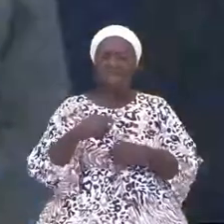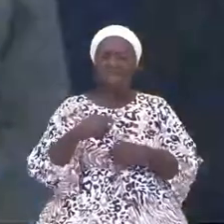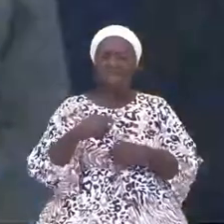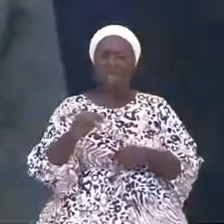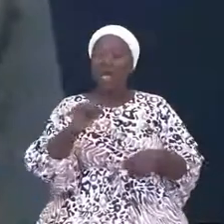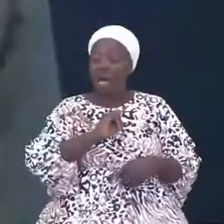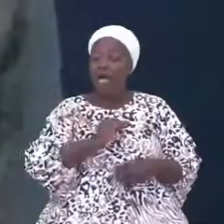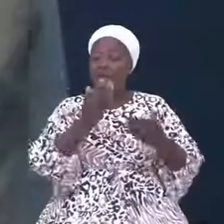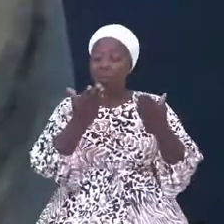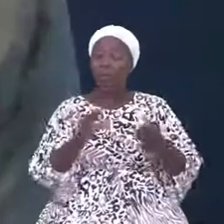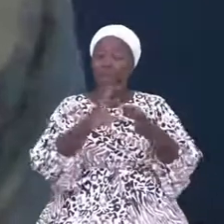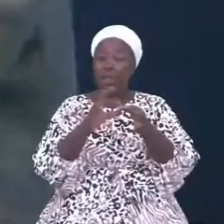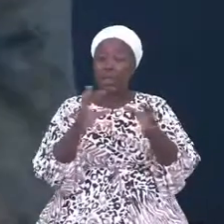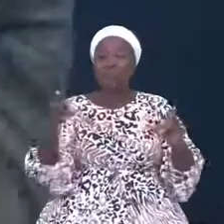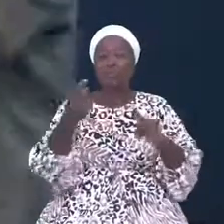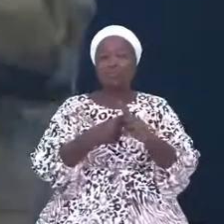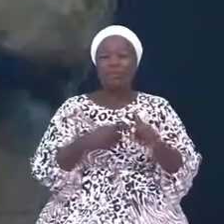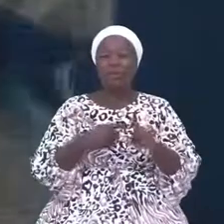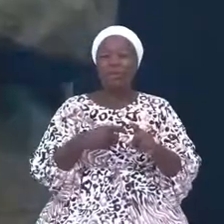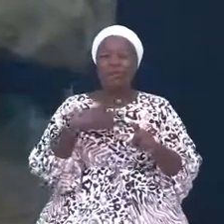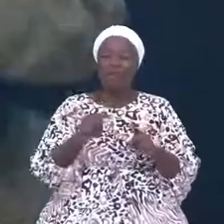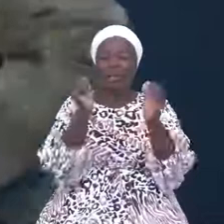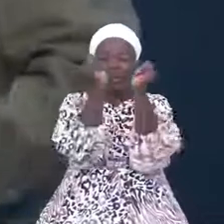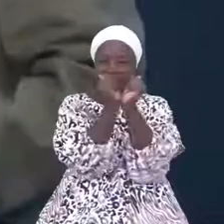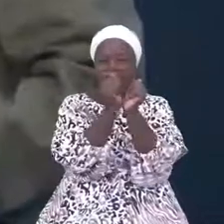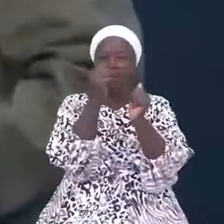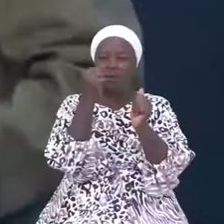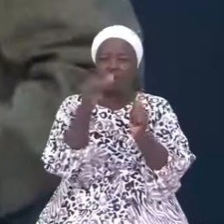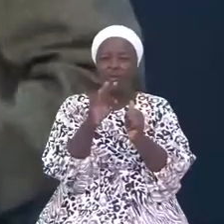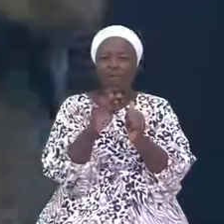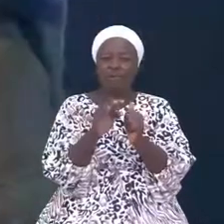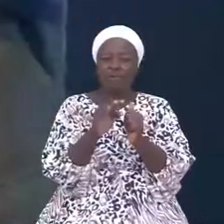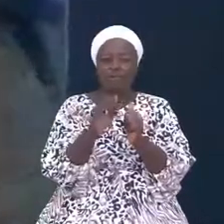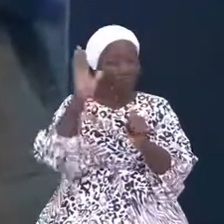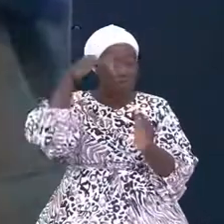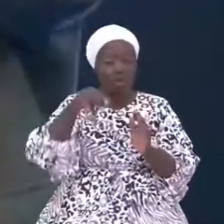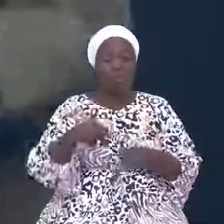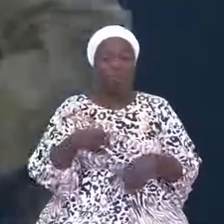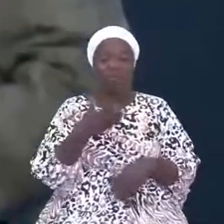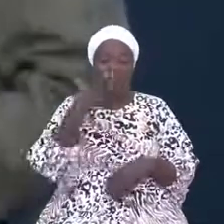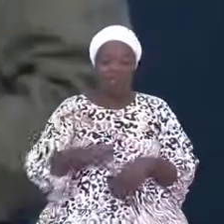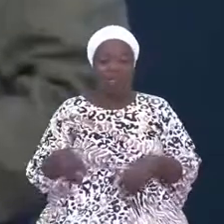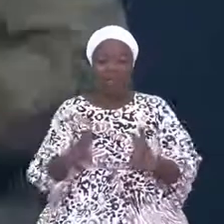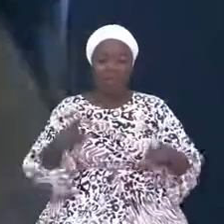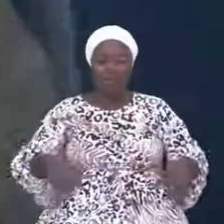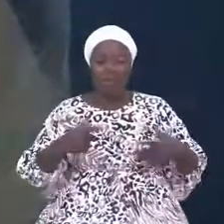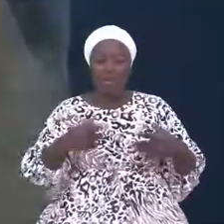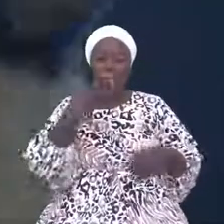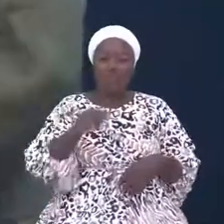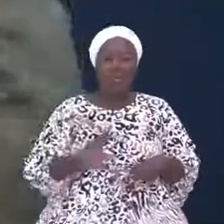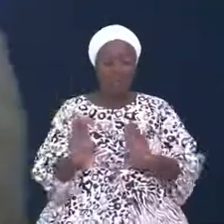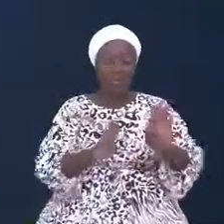le nom du Seigneur et tu dis, je veux la libération de l'esclavage, de